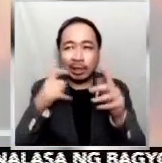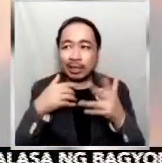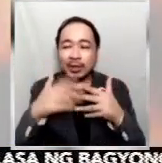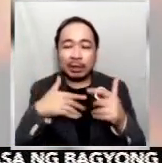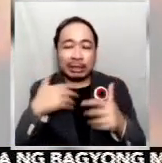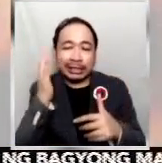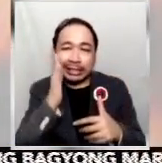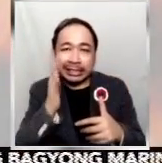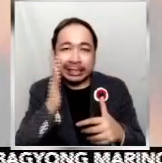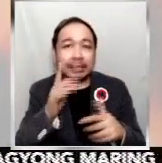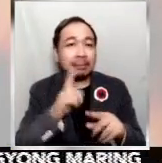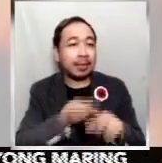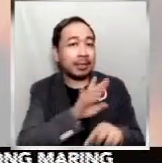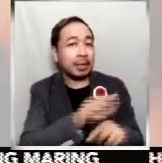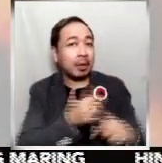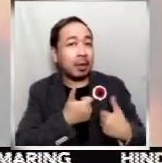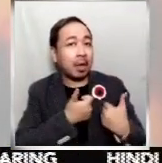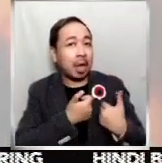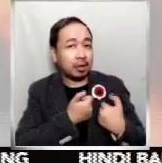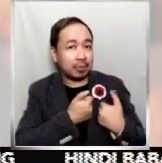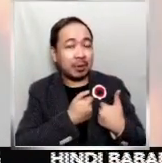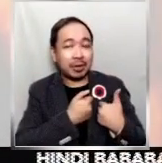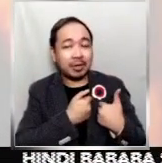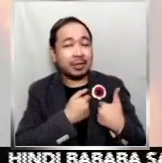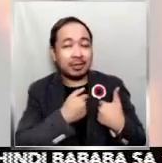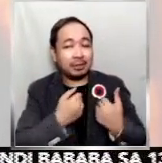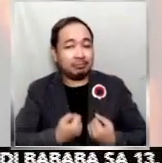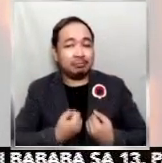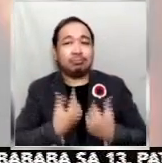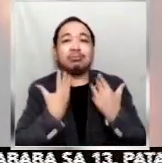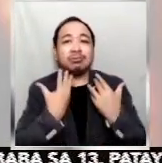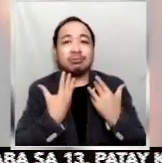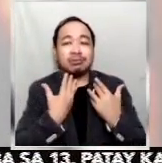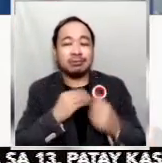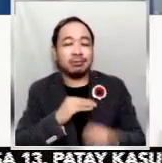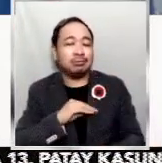kanyang girlfriend na si Barbie Forteza ang loob ng kapuso leading man.